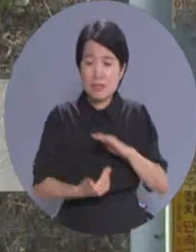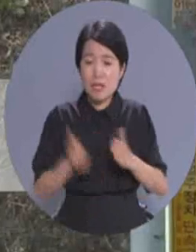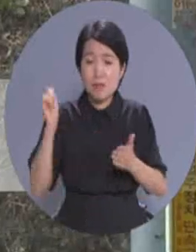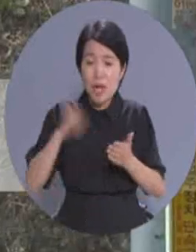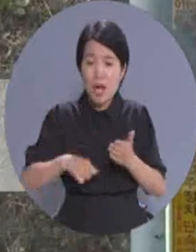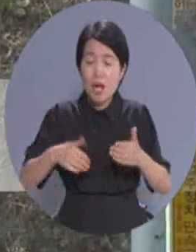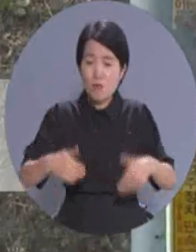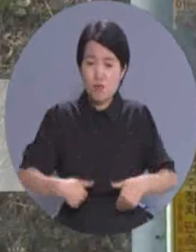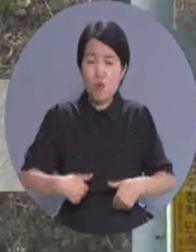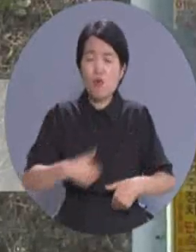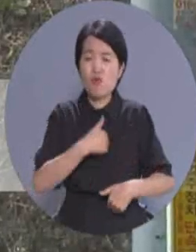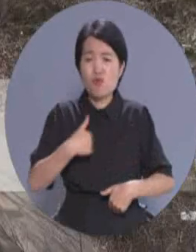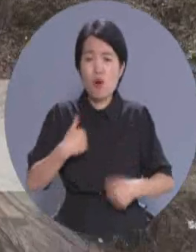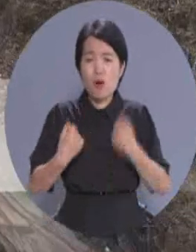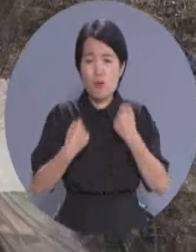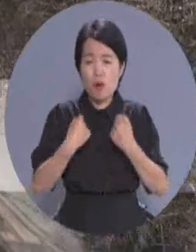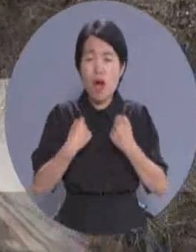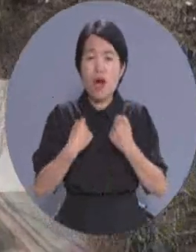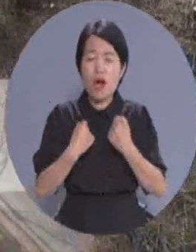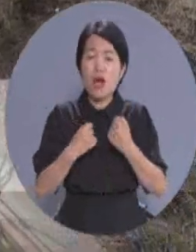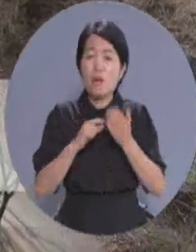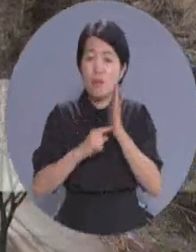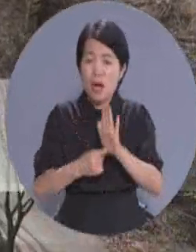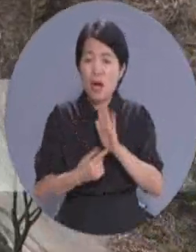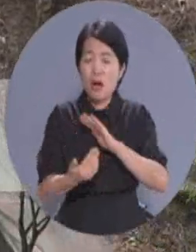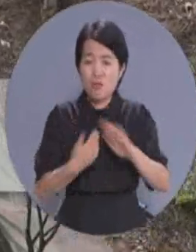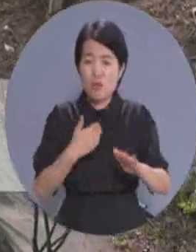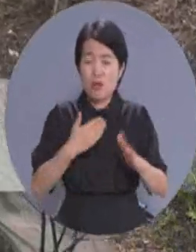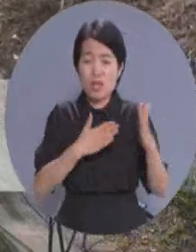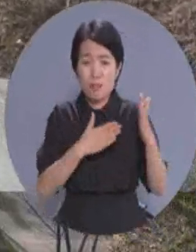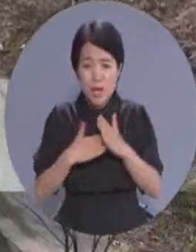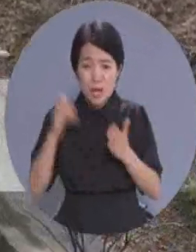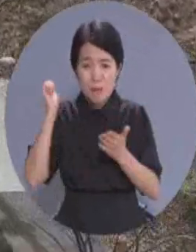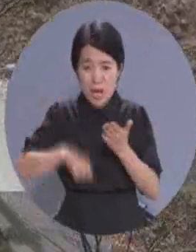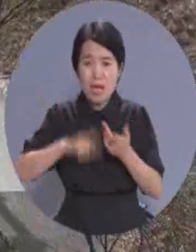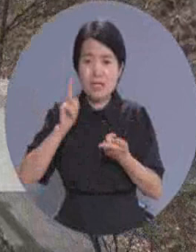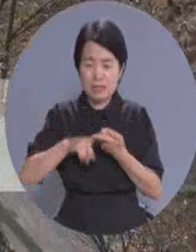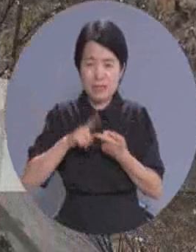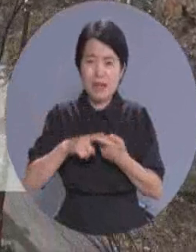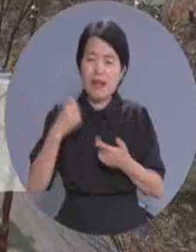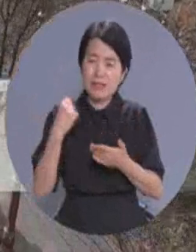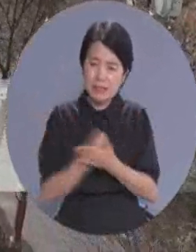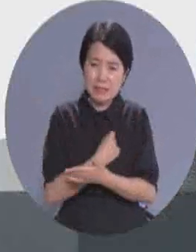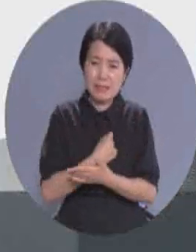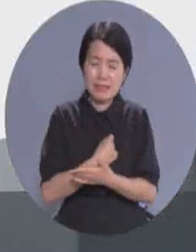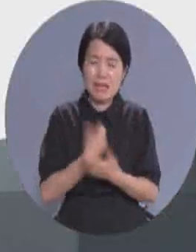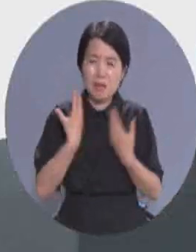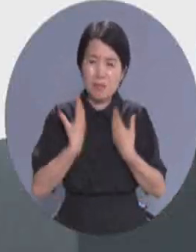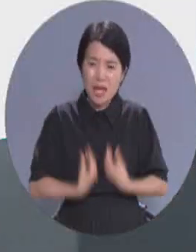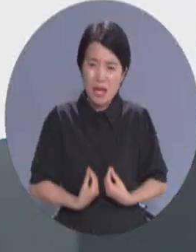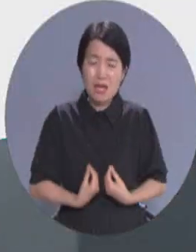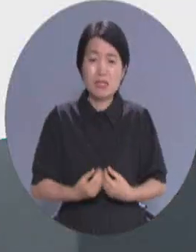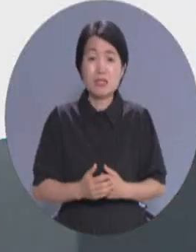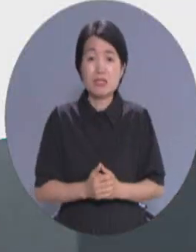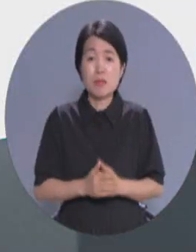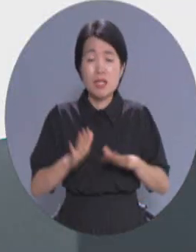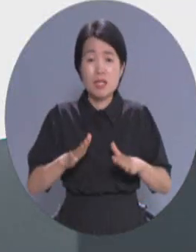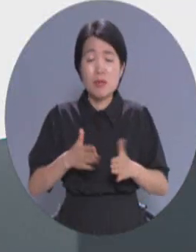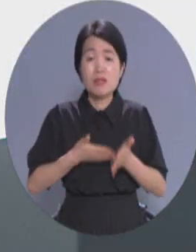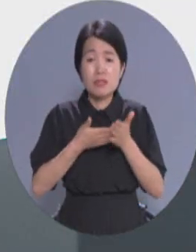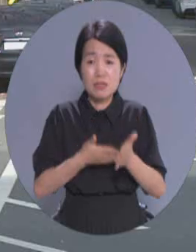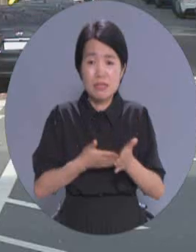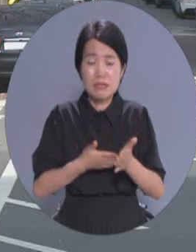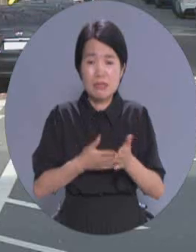부결의 필요성을 충분히 논의했는데도 예결위에서 가결 처리된데 대해 깊은 유감과 자괴감을 느낀다며 이번